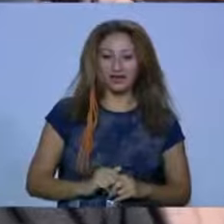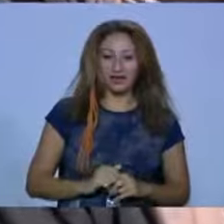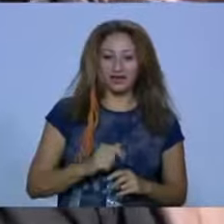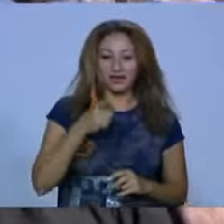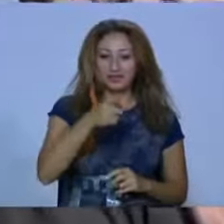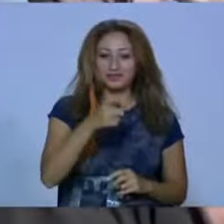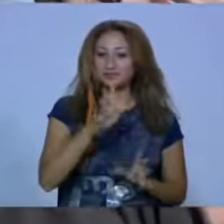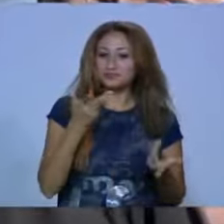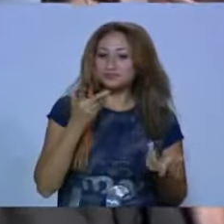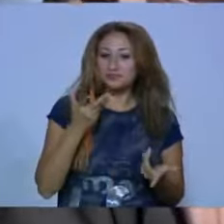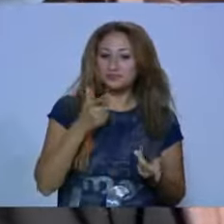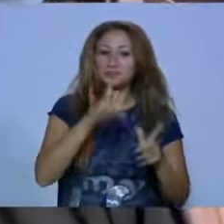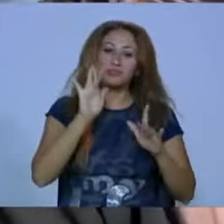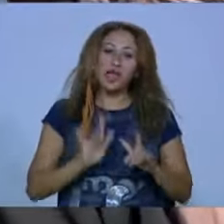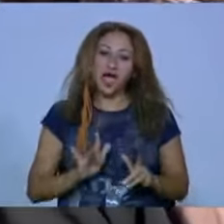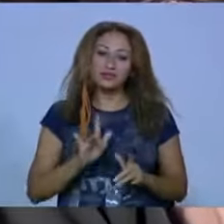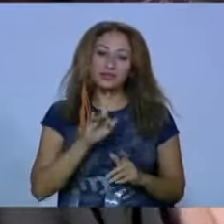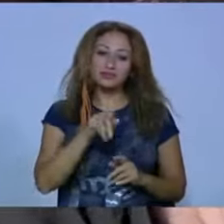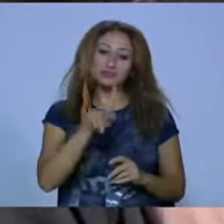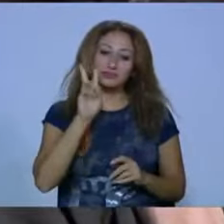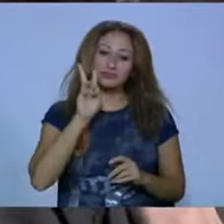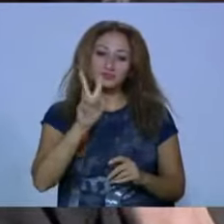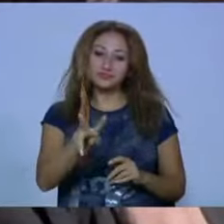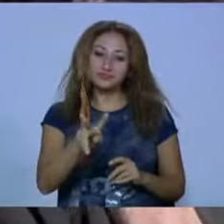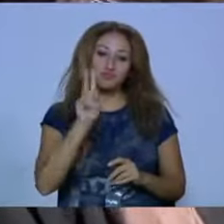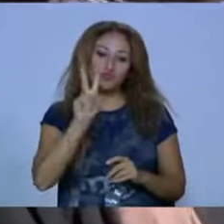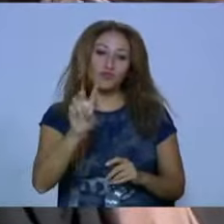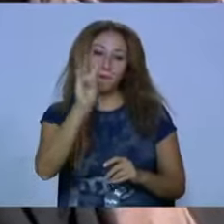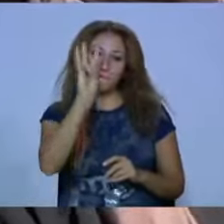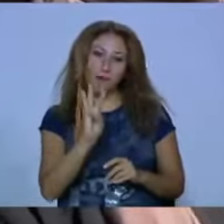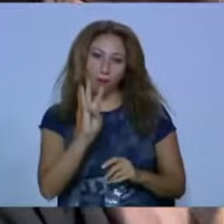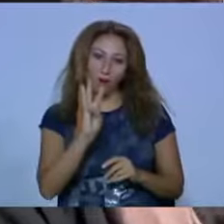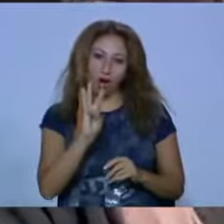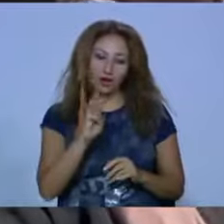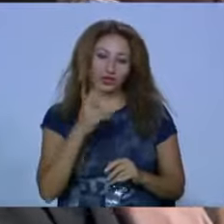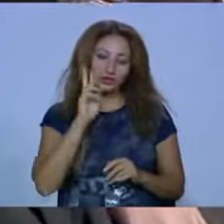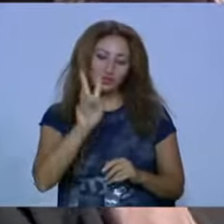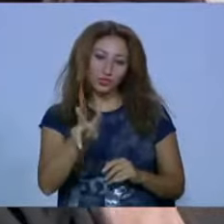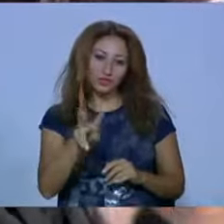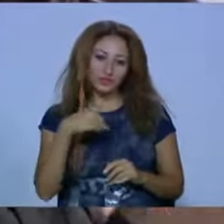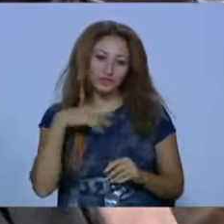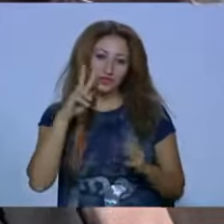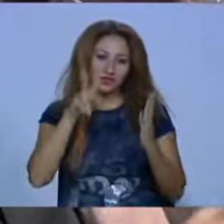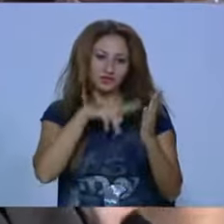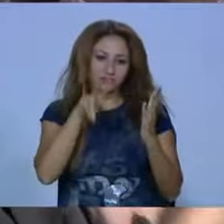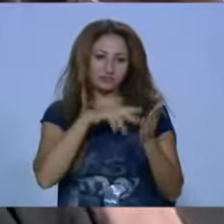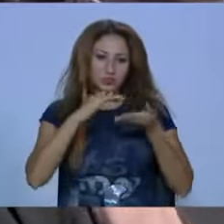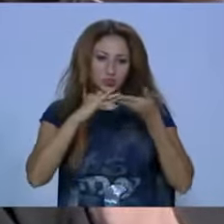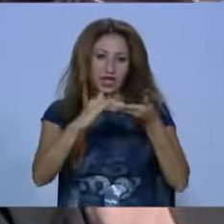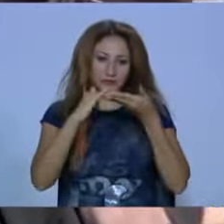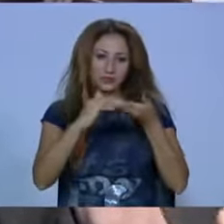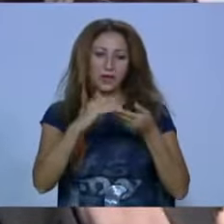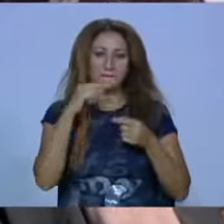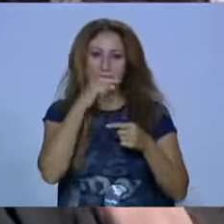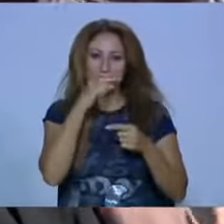انا كنت قاعده كده وكنت مره دخلنا على المواقع بتاعتك واتفرجت على حاجات كتير. في واحده ست كانت شغاله